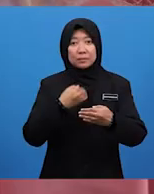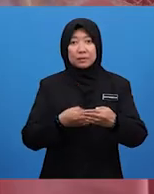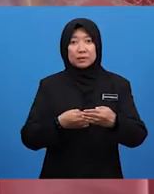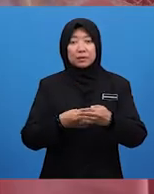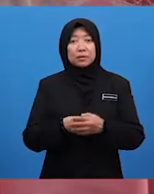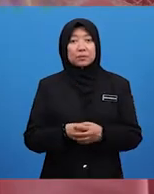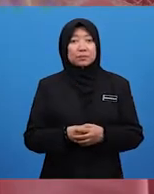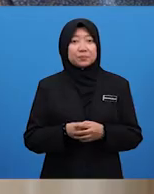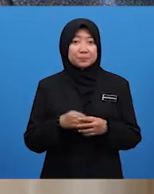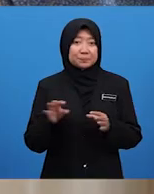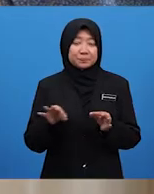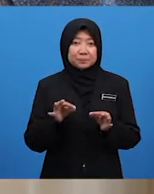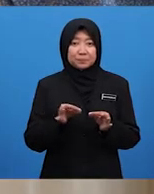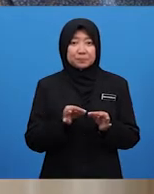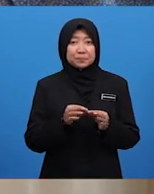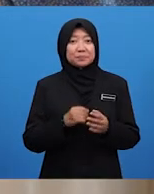dijahit.